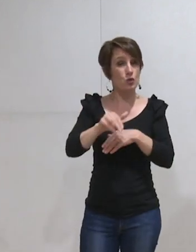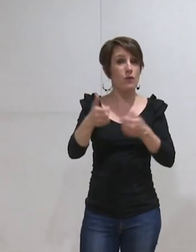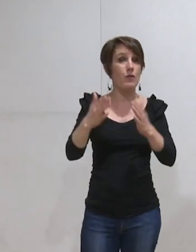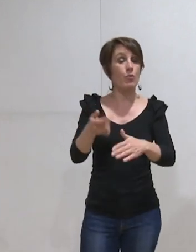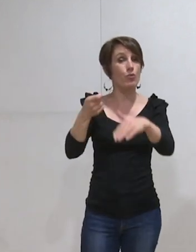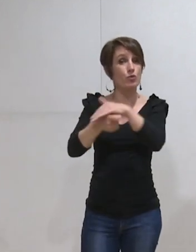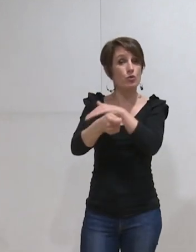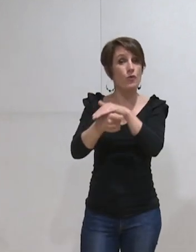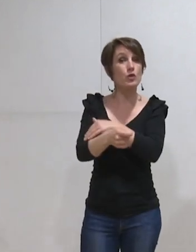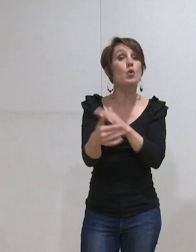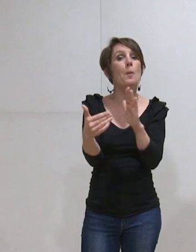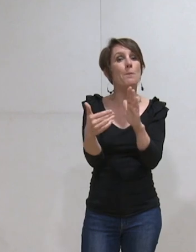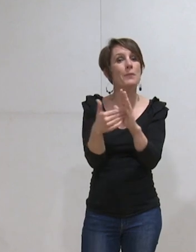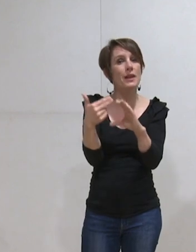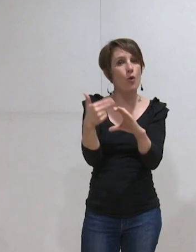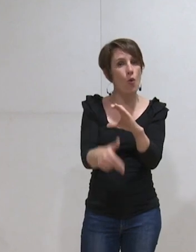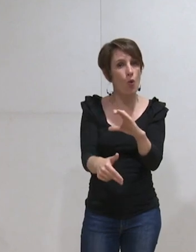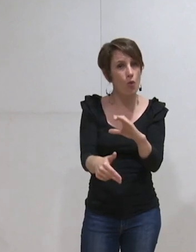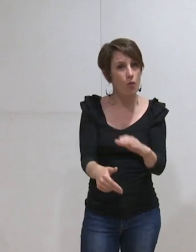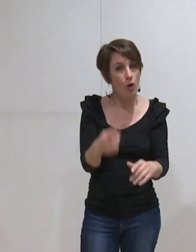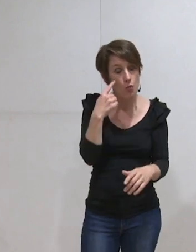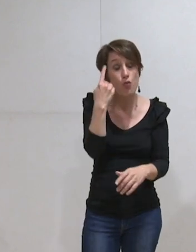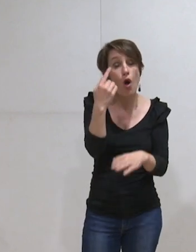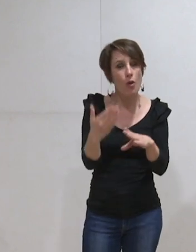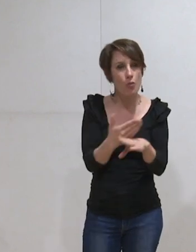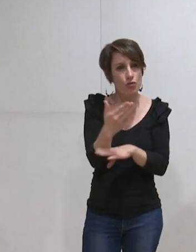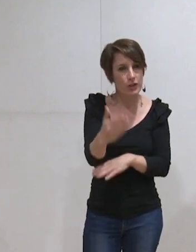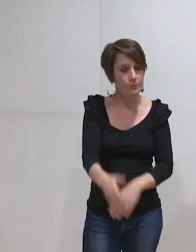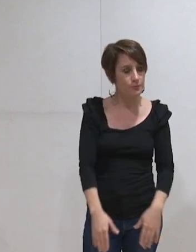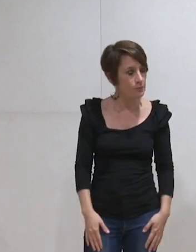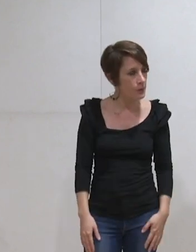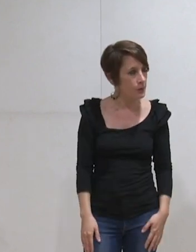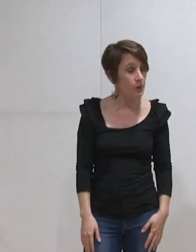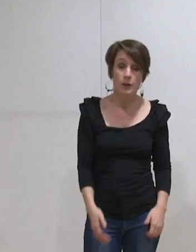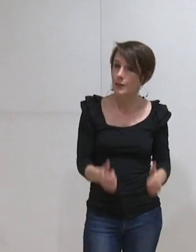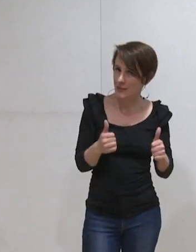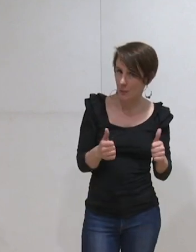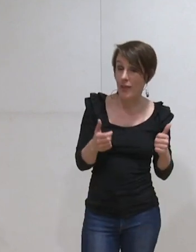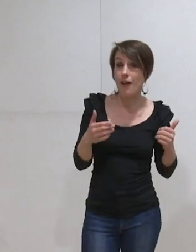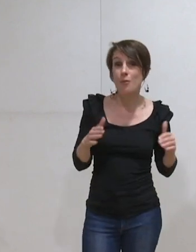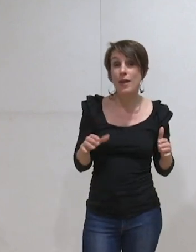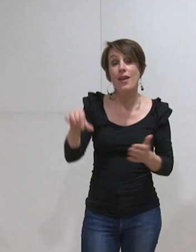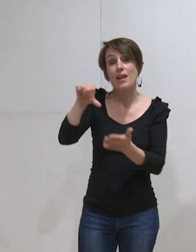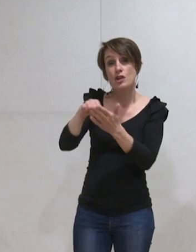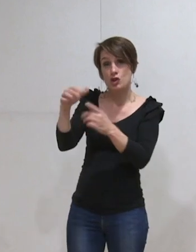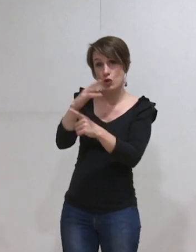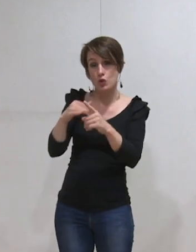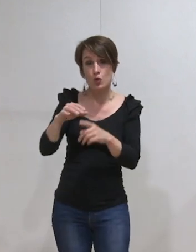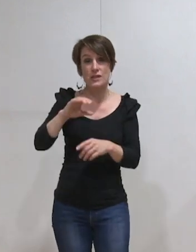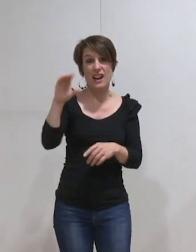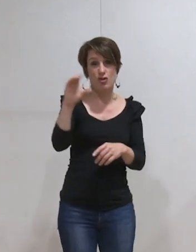1000 € très bien sur un projet seulement il faut savoir que le centre social Chorier Beria a